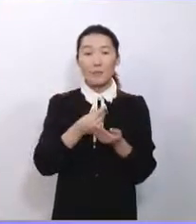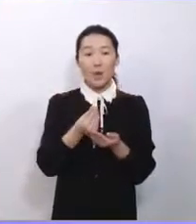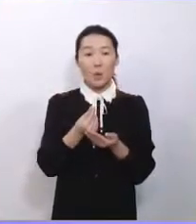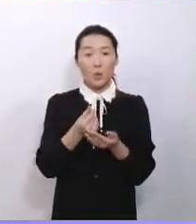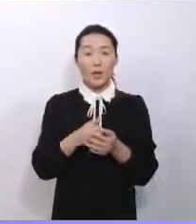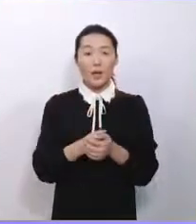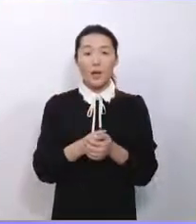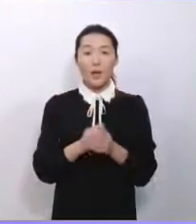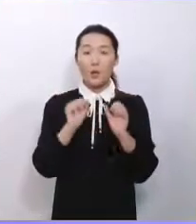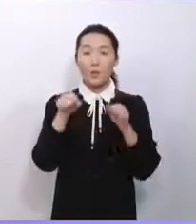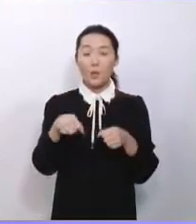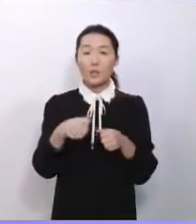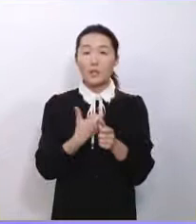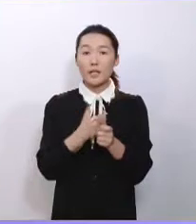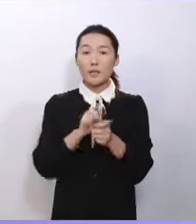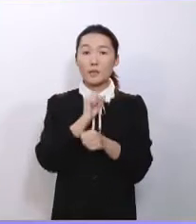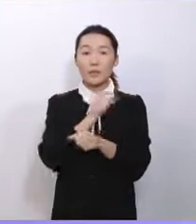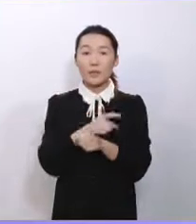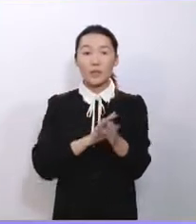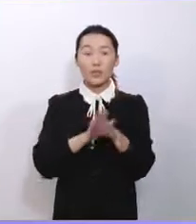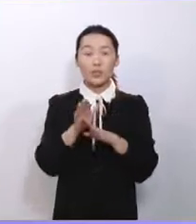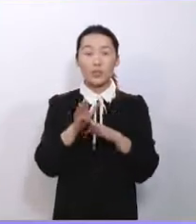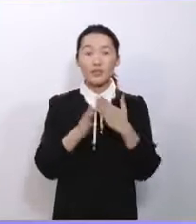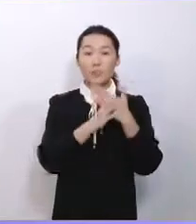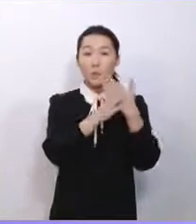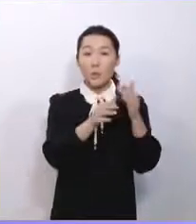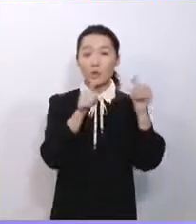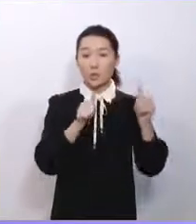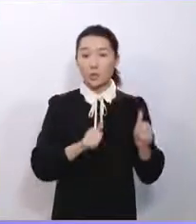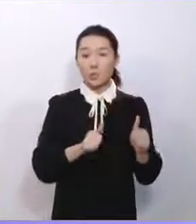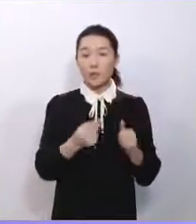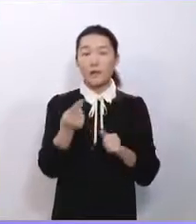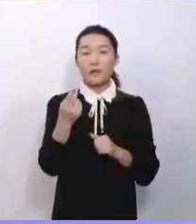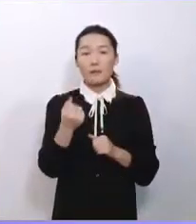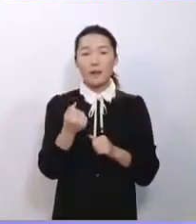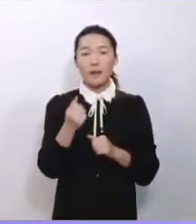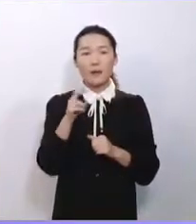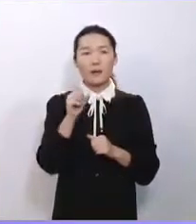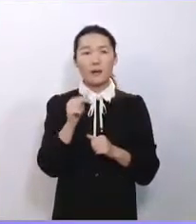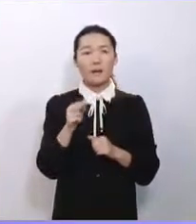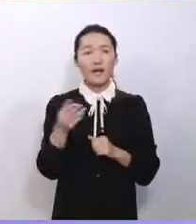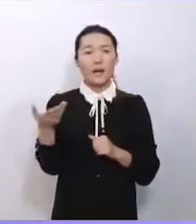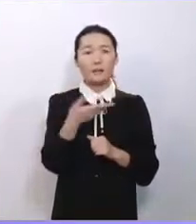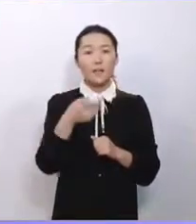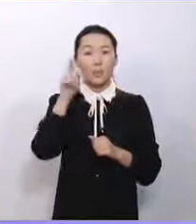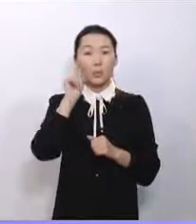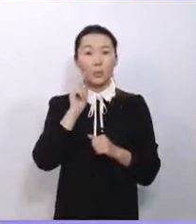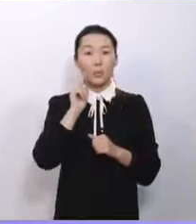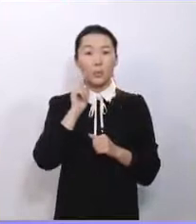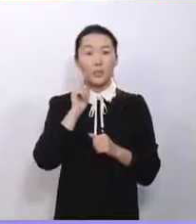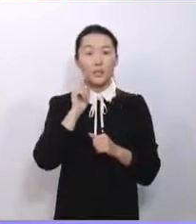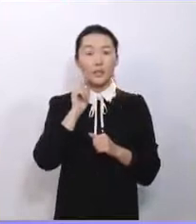Можно ли эту задачу решить с помощью рисунка? Да. Как нам удобнее изобразить в